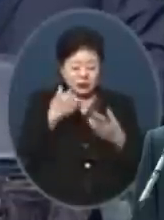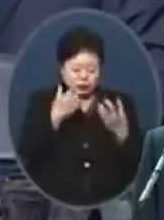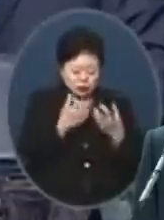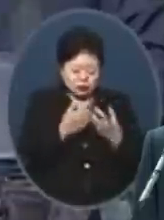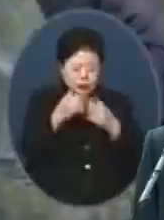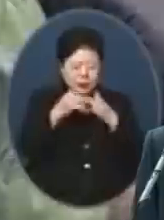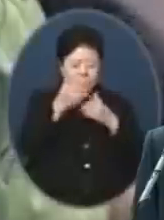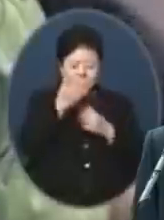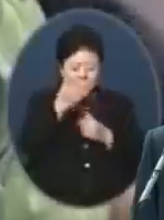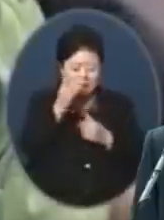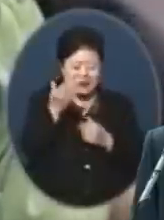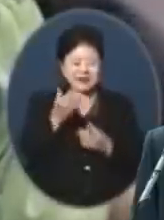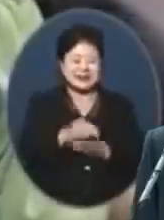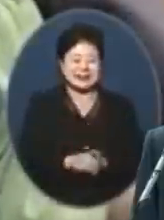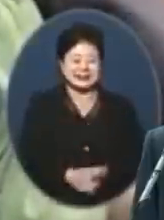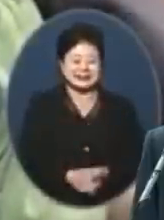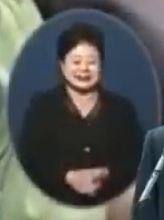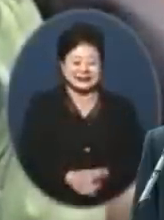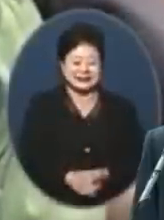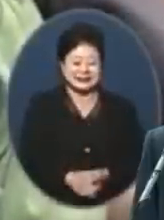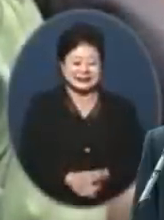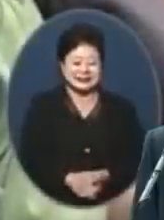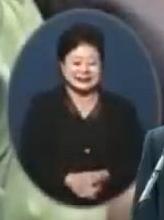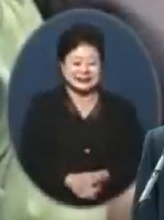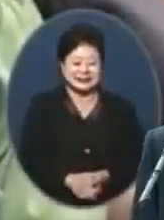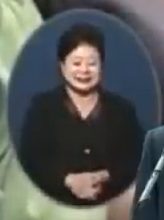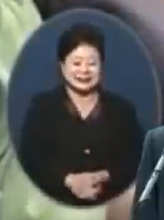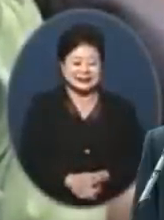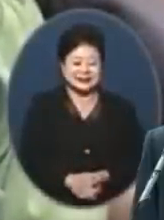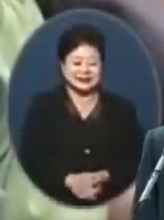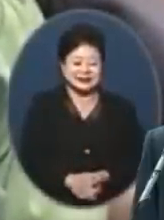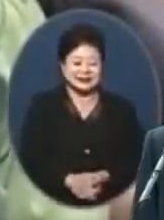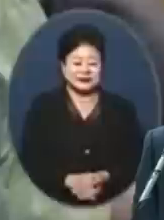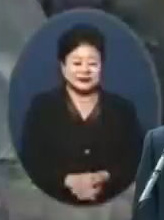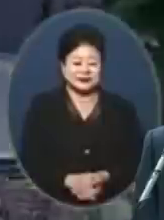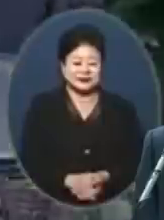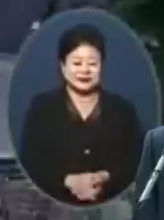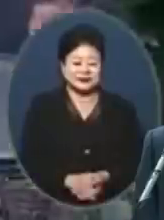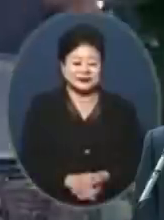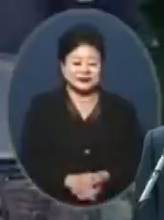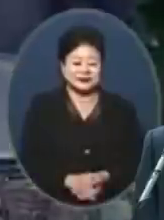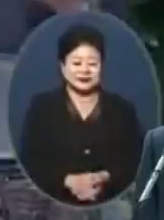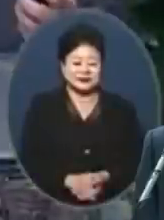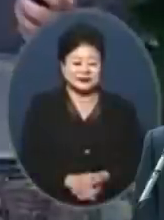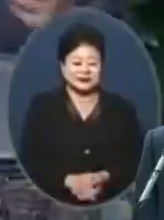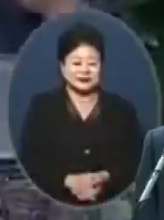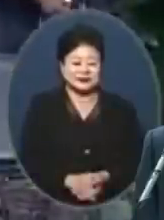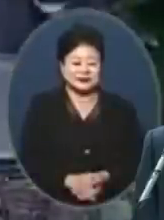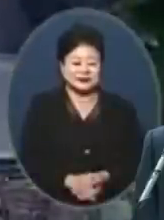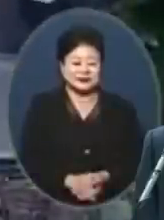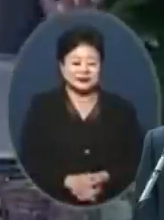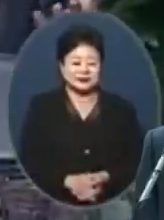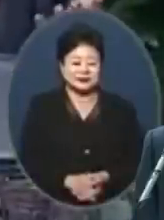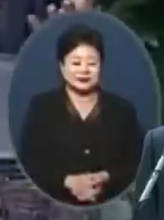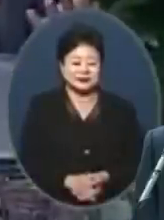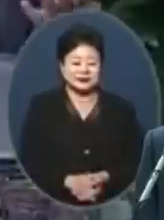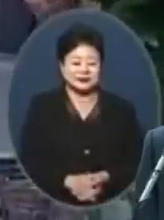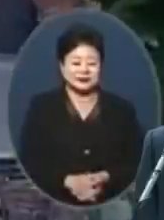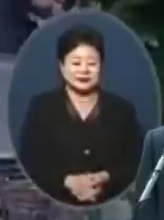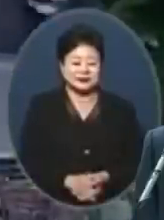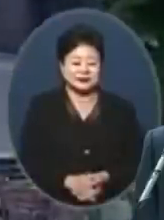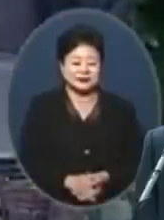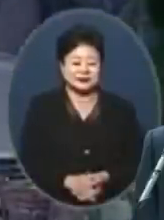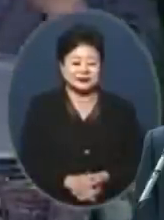충만하고 방언을 말하게 되는 것입니다. So when you pray and you want to be filled with the Holy Spirit, you have a dream that you'll speak in